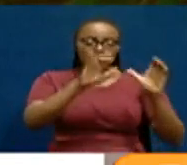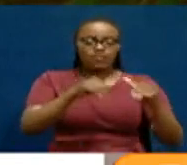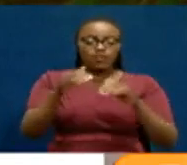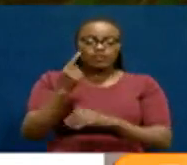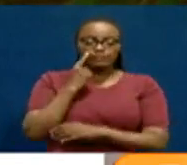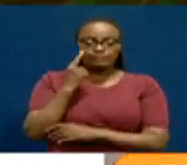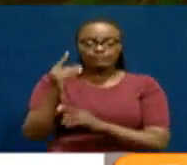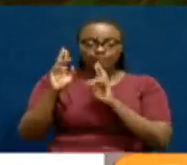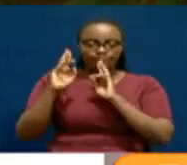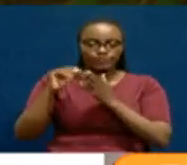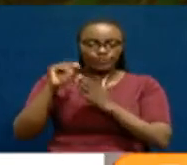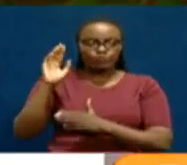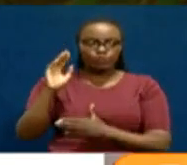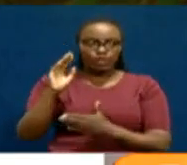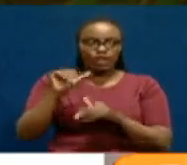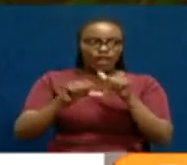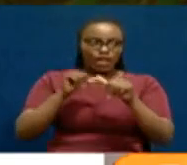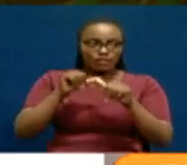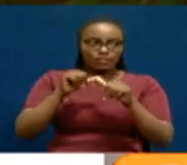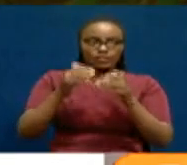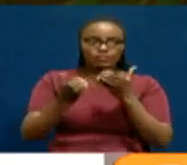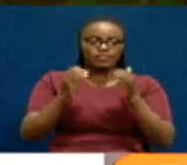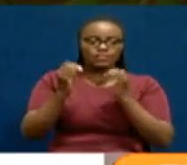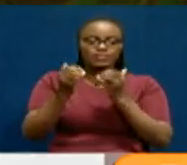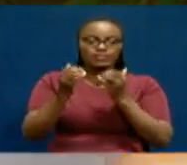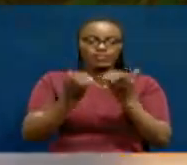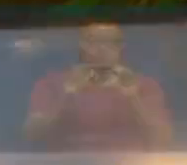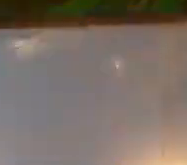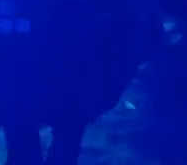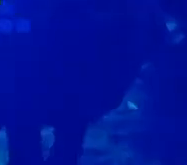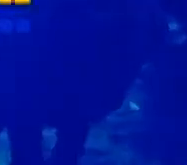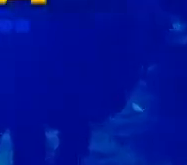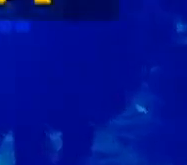wetu Dennis Otieno na maelezo zaidi kwenye makala ya wiki hii.